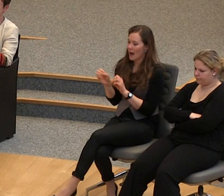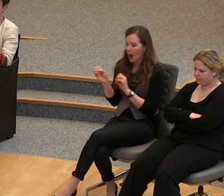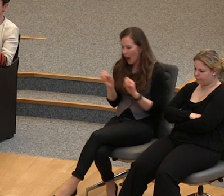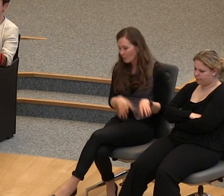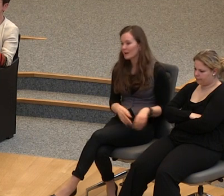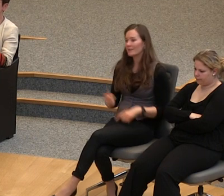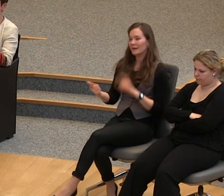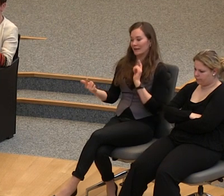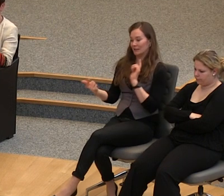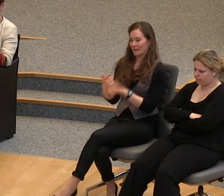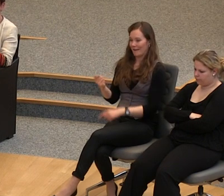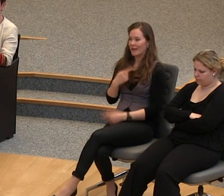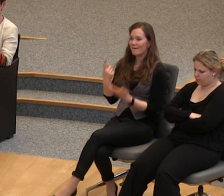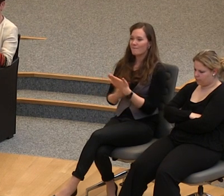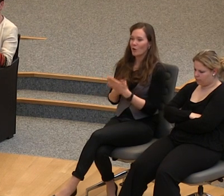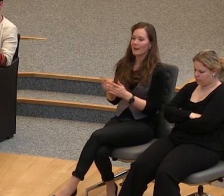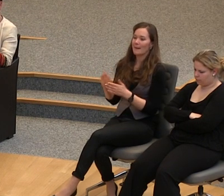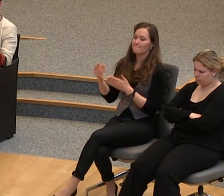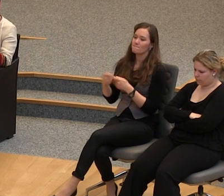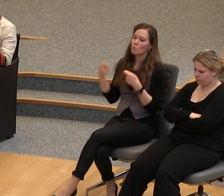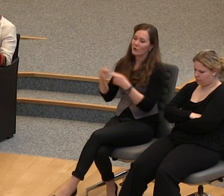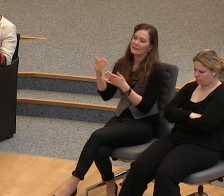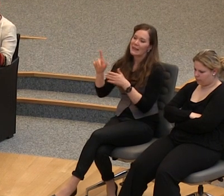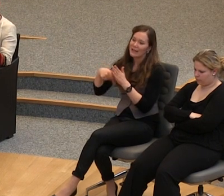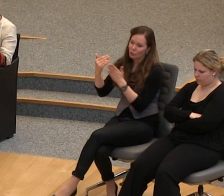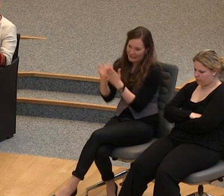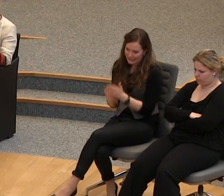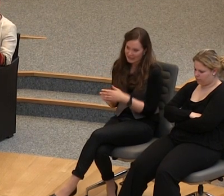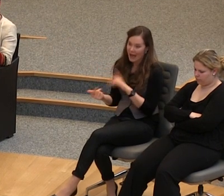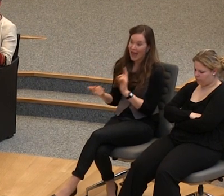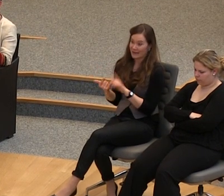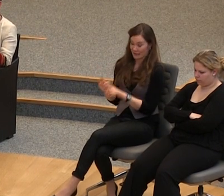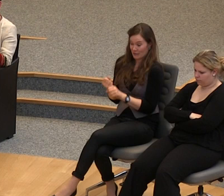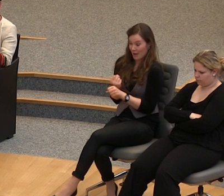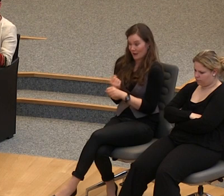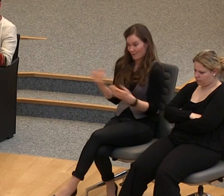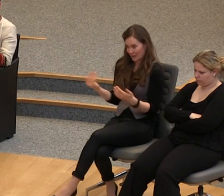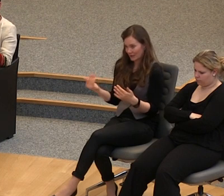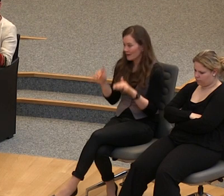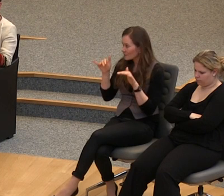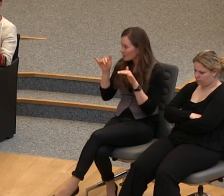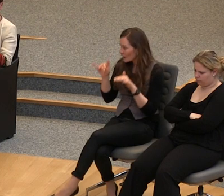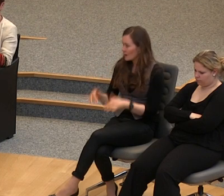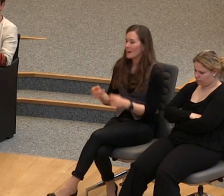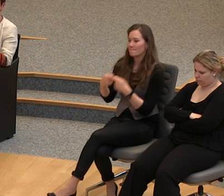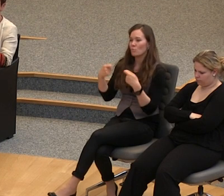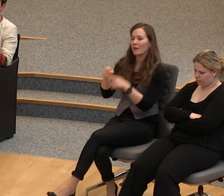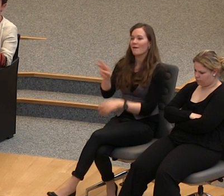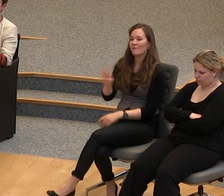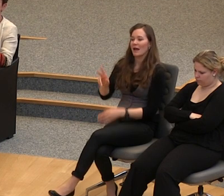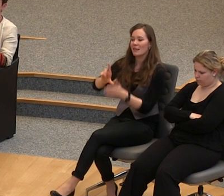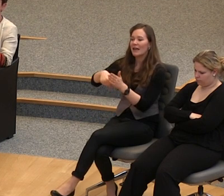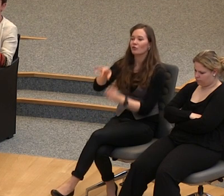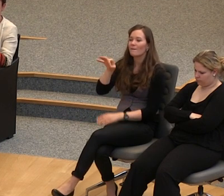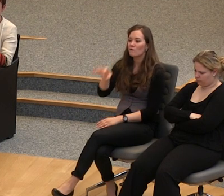ein Bundesleistungsgesetz, das auf der einen Seite dafür sorgt, dass der Bund den Trägern der Leistungen für